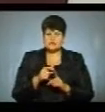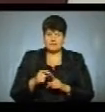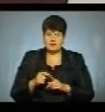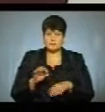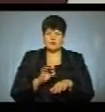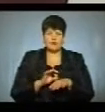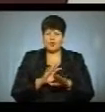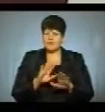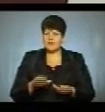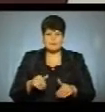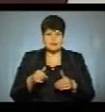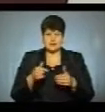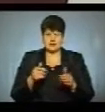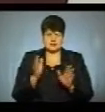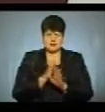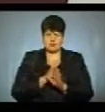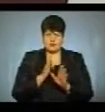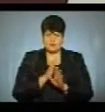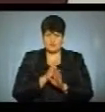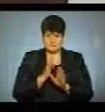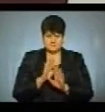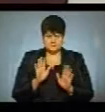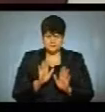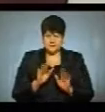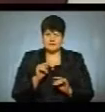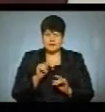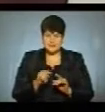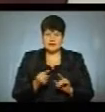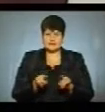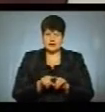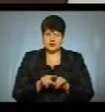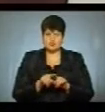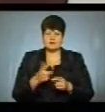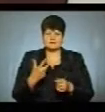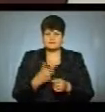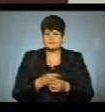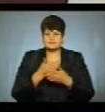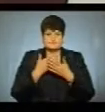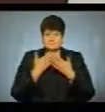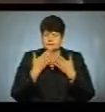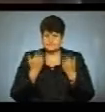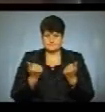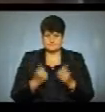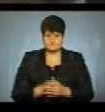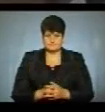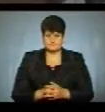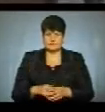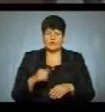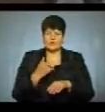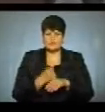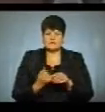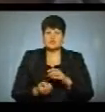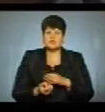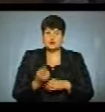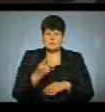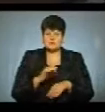недуга не передається повітряно-крапельним шляхом. Від неї також не вакцинують. Основним джерелом